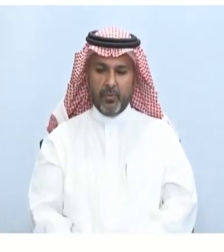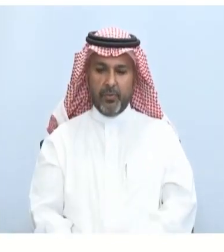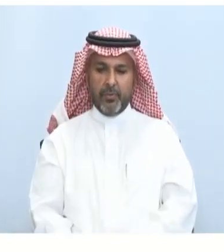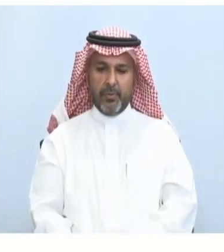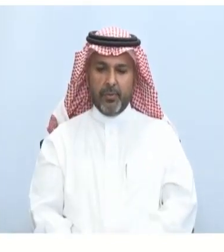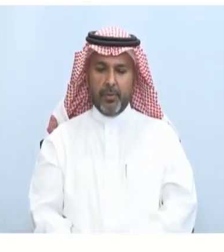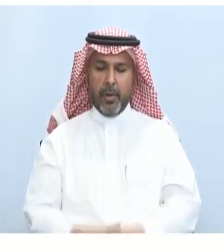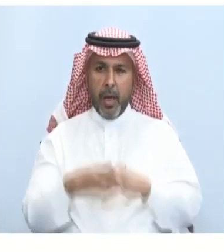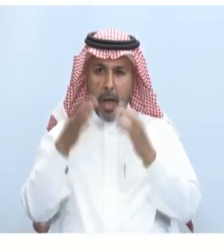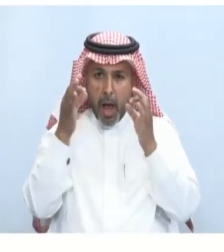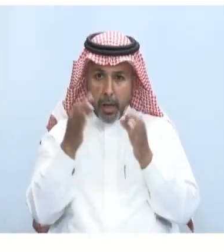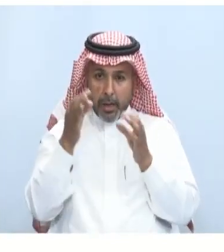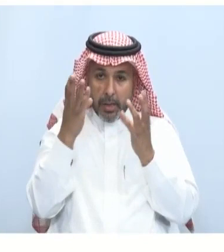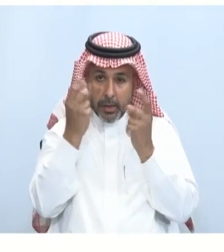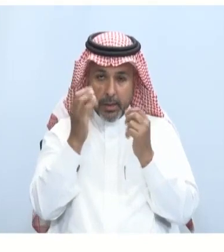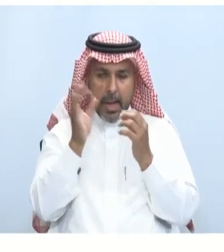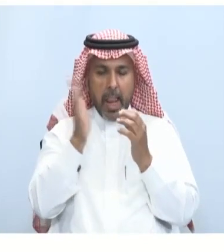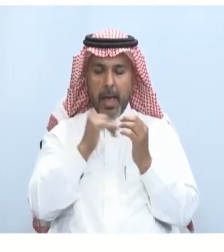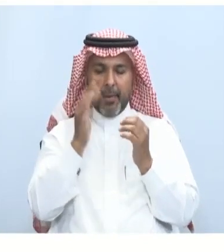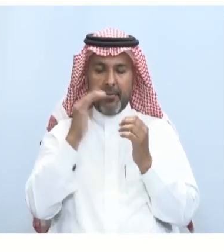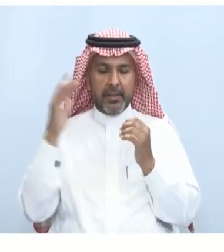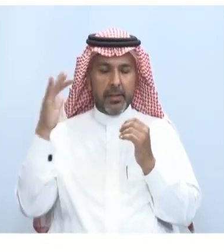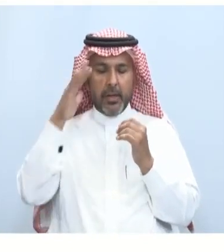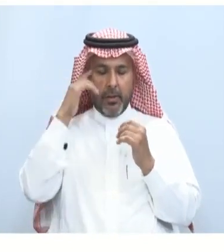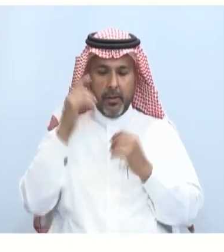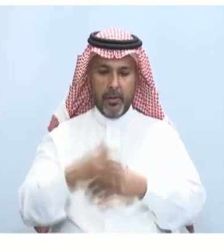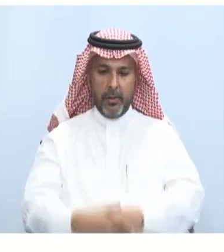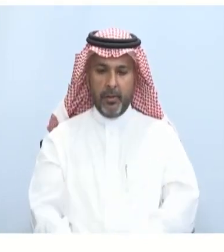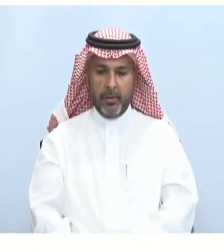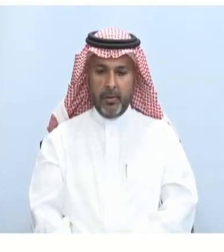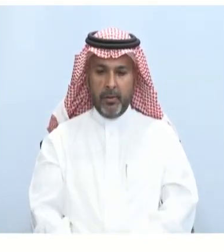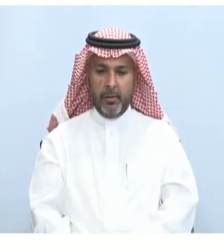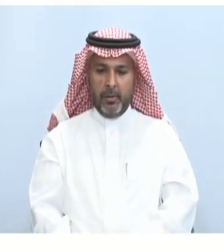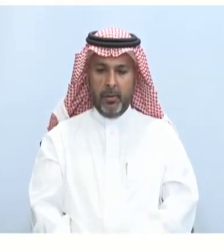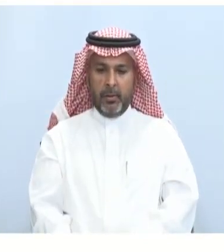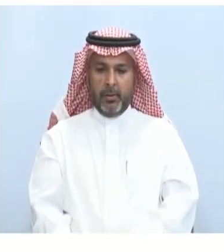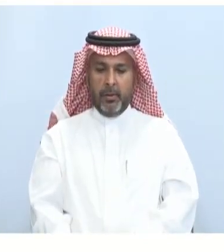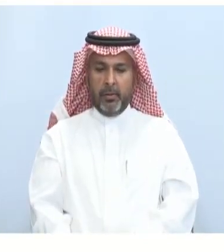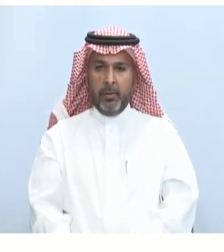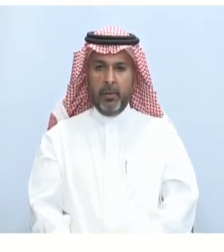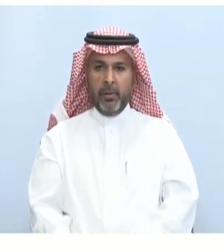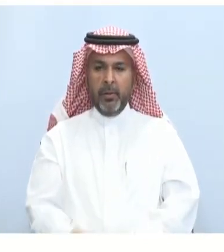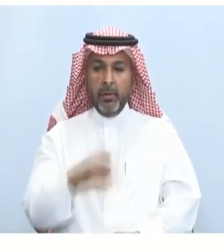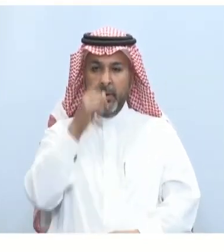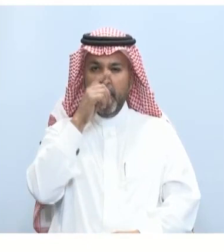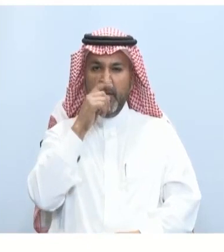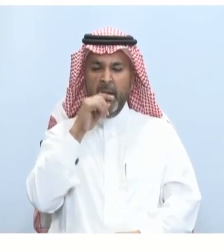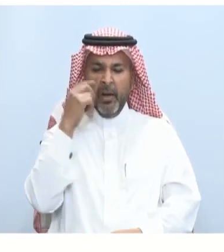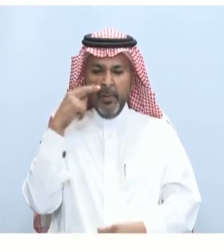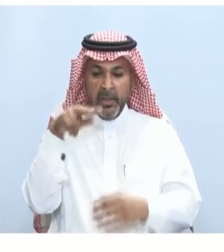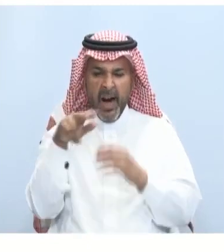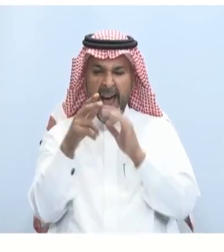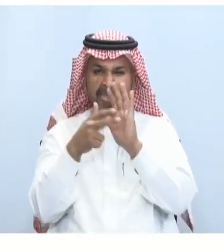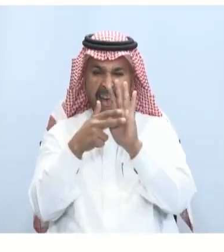عدد حقيقي انما نحتاج هذا لهذه الاعداد لاننا نواجهها كنا نشتغل معادلات